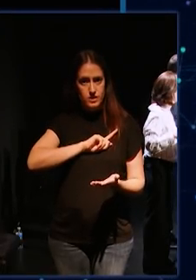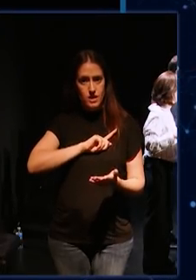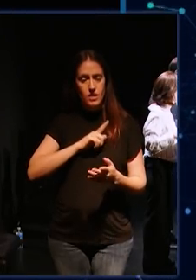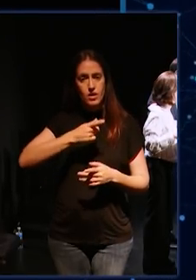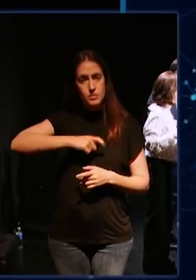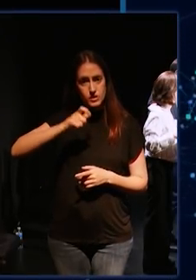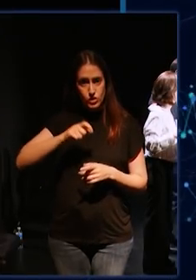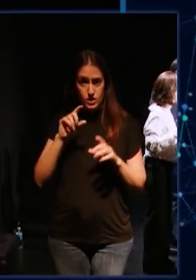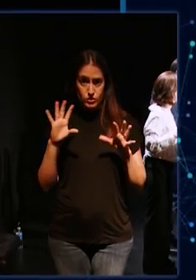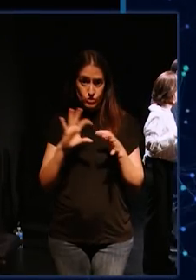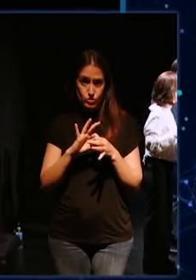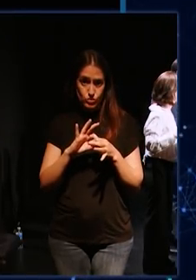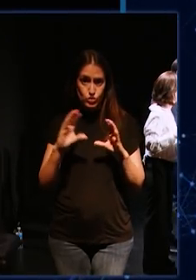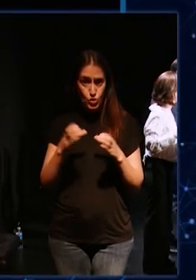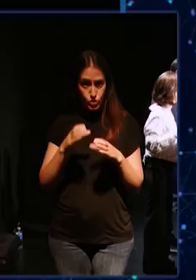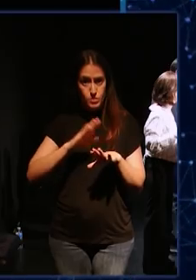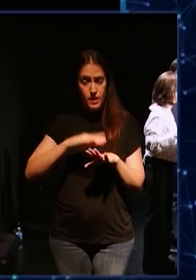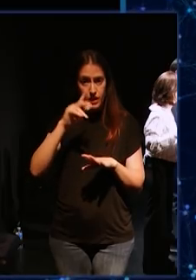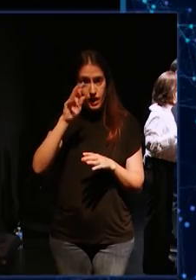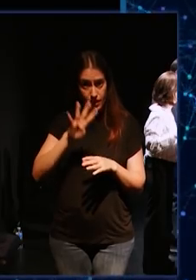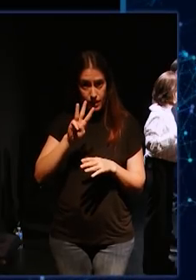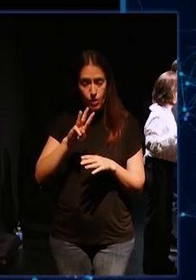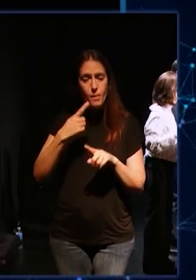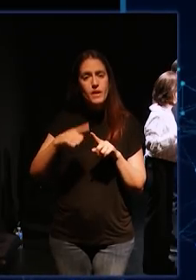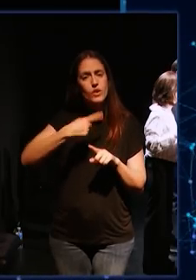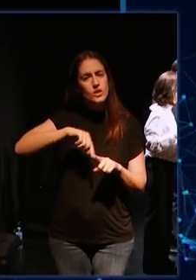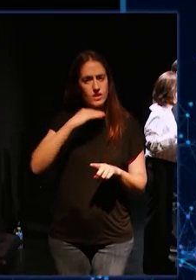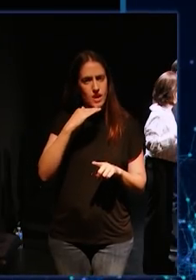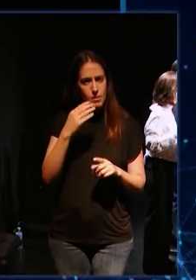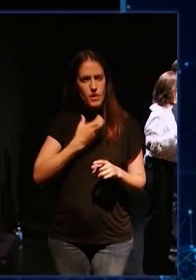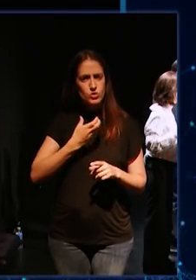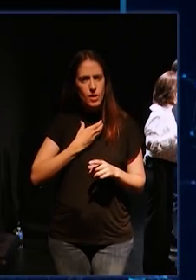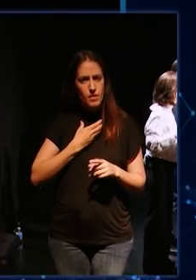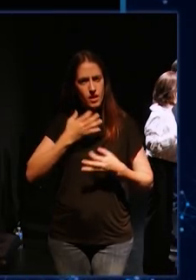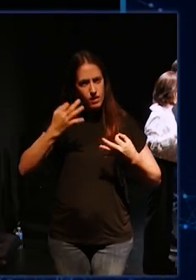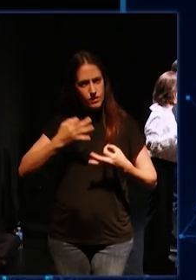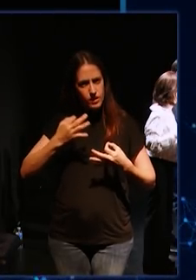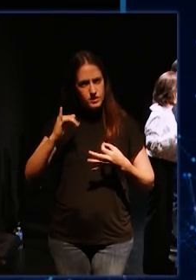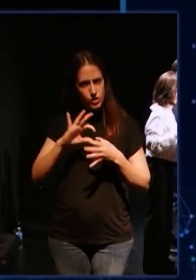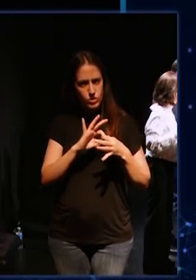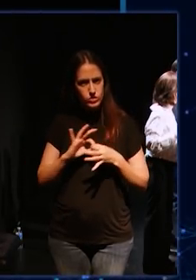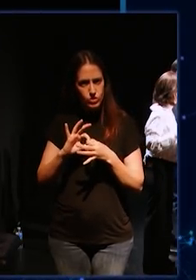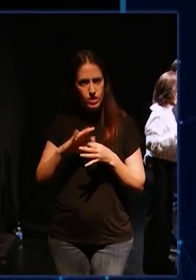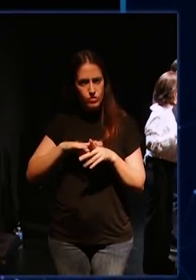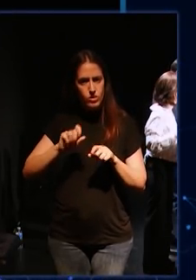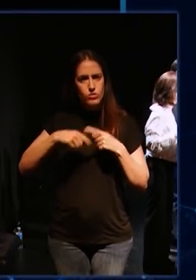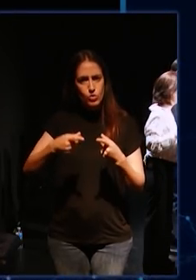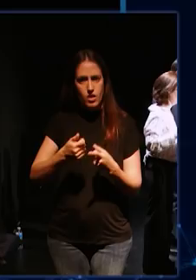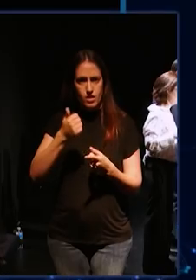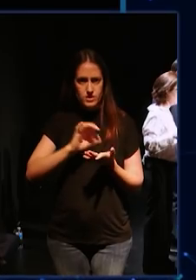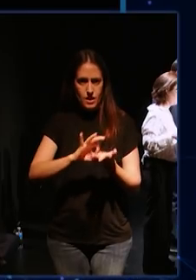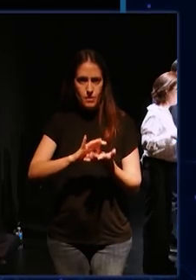Cardedeu, perquè nosaltres sabem que un ajuntament eficaç i cohesionat és un ajuntament que donarà millor servei al